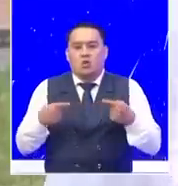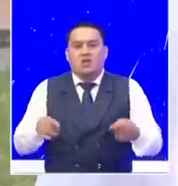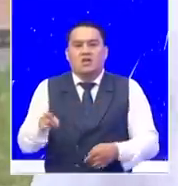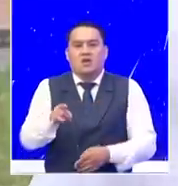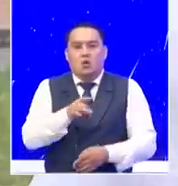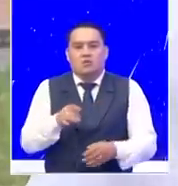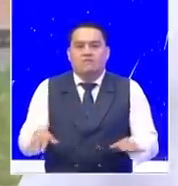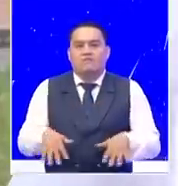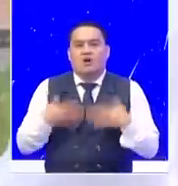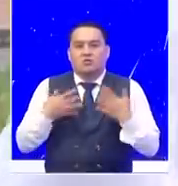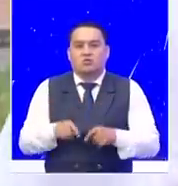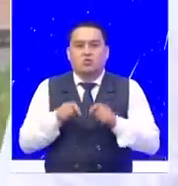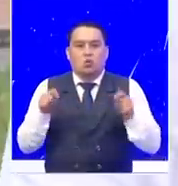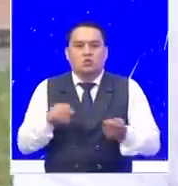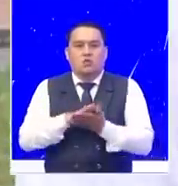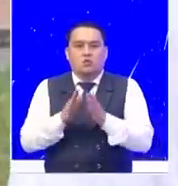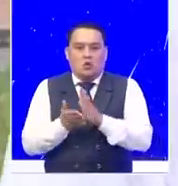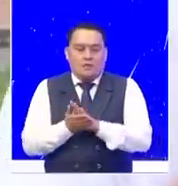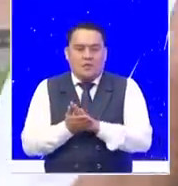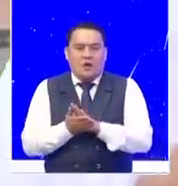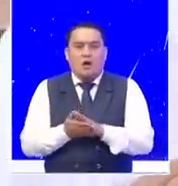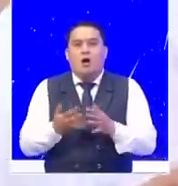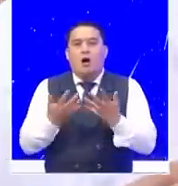регионов восхищаются созданными условиями.